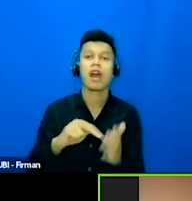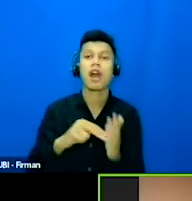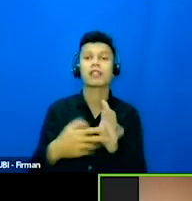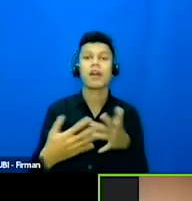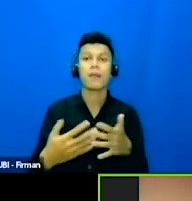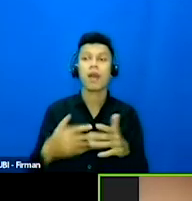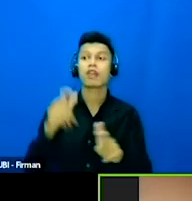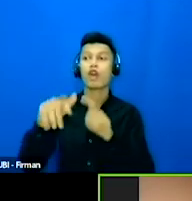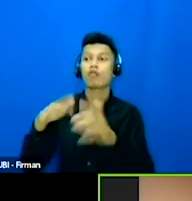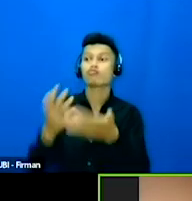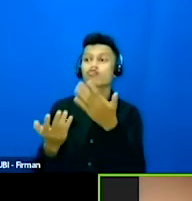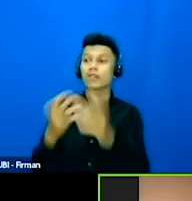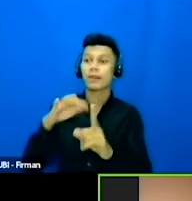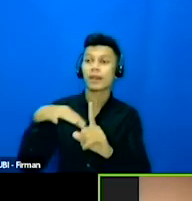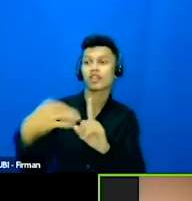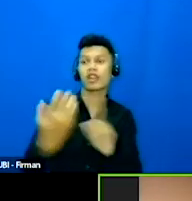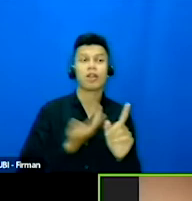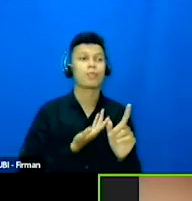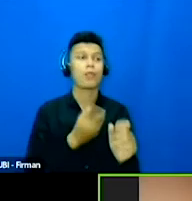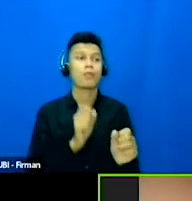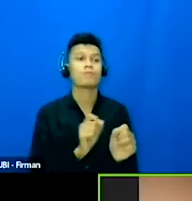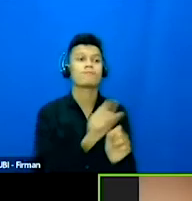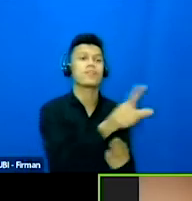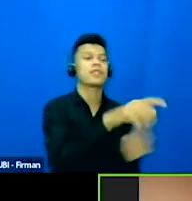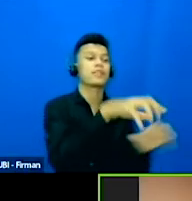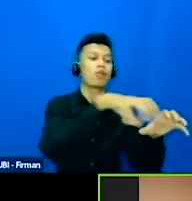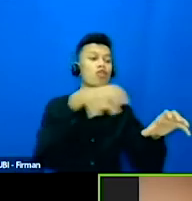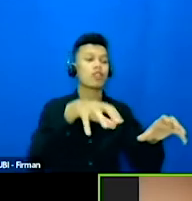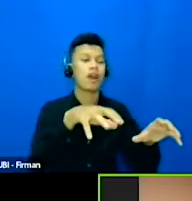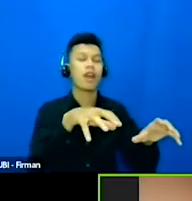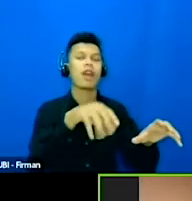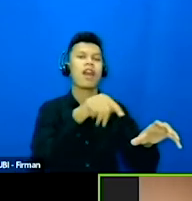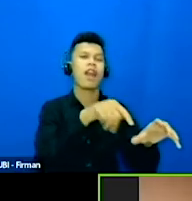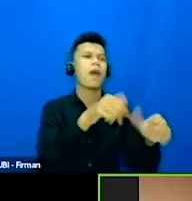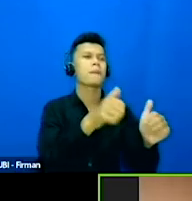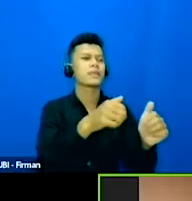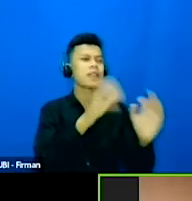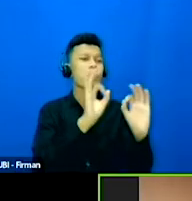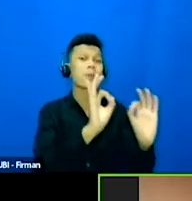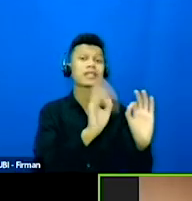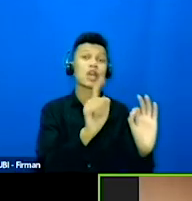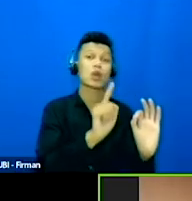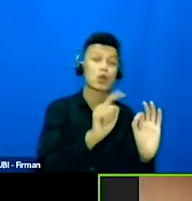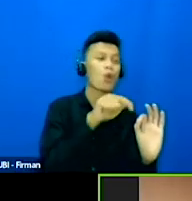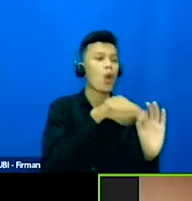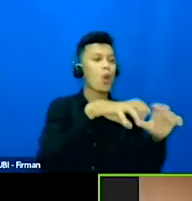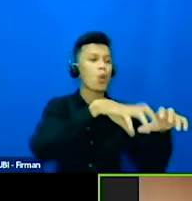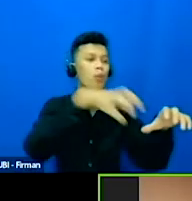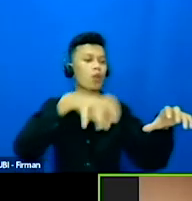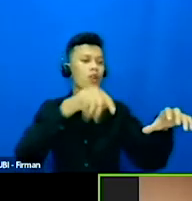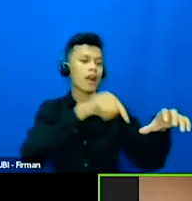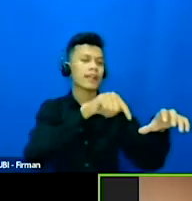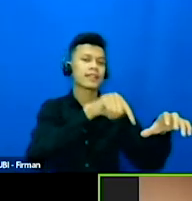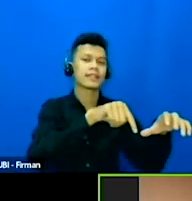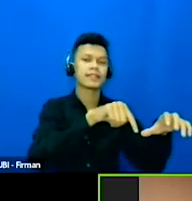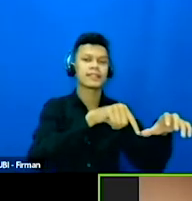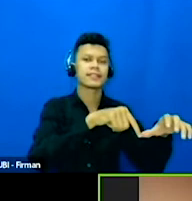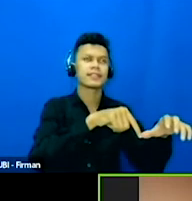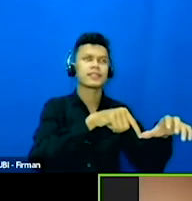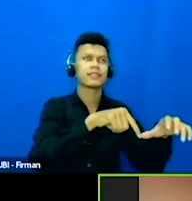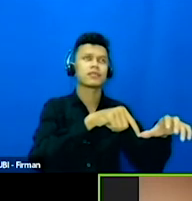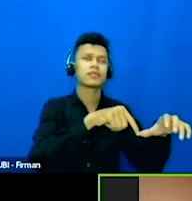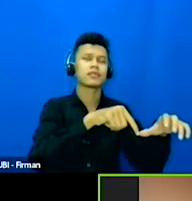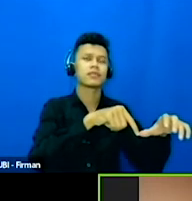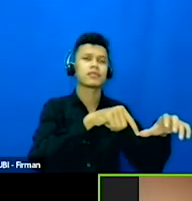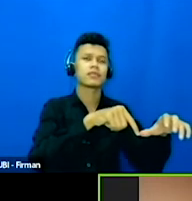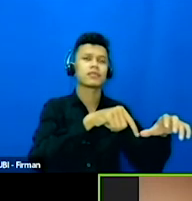konsumen ingin membeli sebuah produk dia bisa memastikan dulu bahwa memang produk itu eh